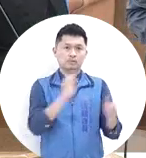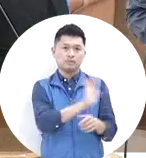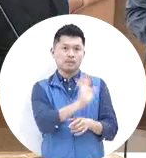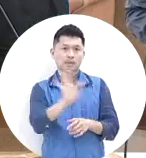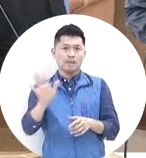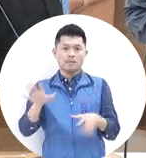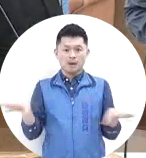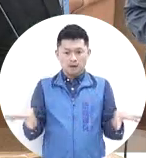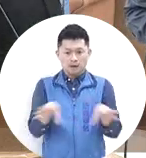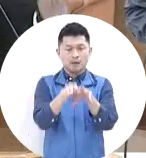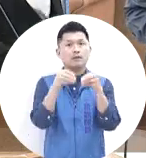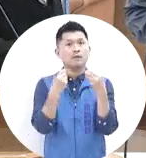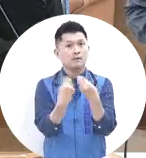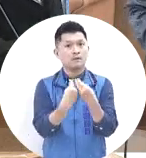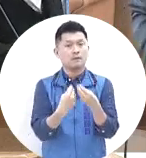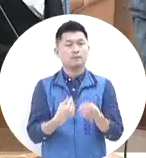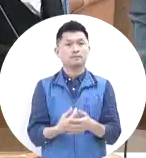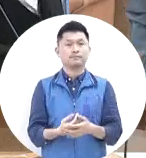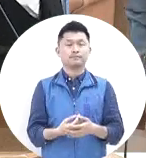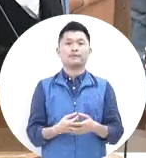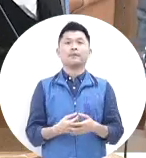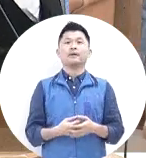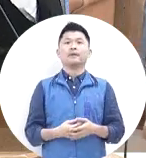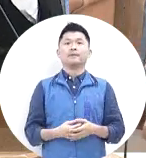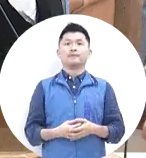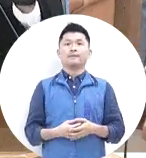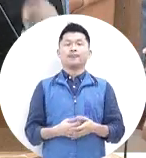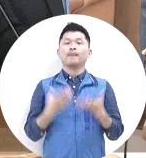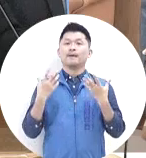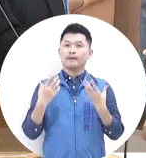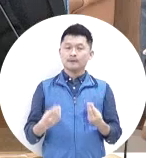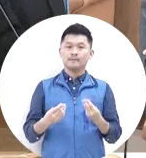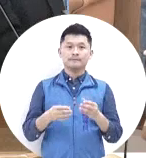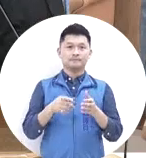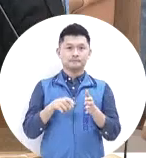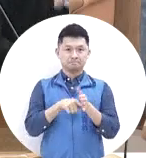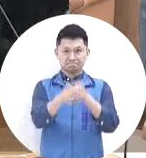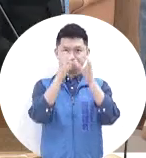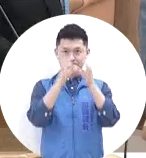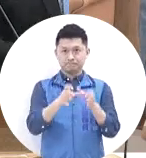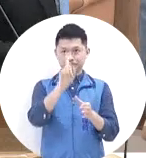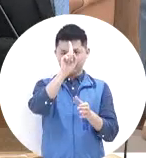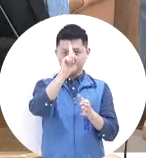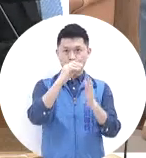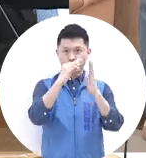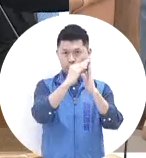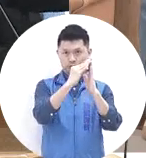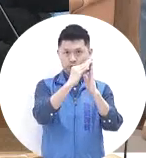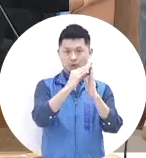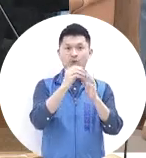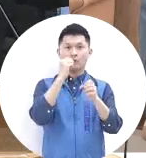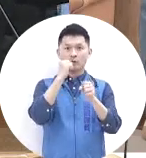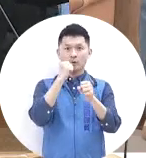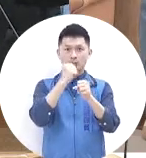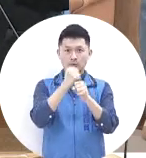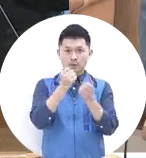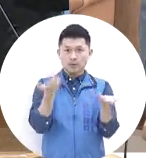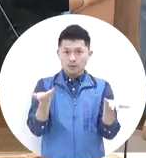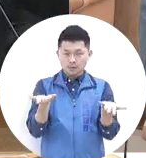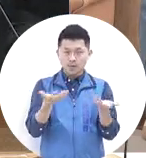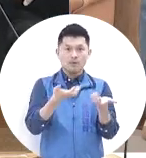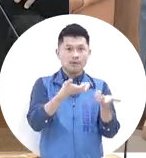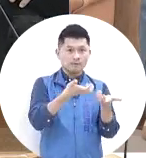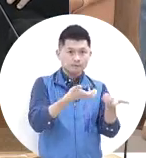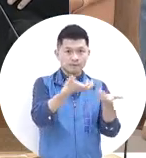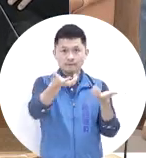所以啊，就我来讲，为什么会成立一个专责的青年局？得卖搞遐业务拢靠你遐吼，上强的